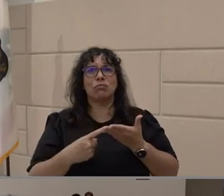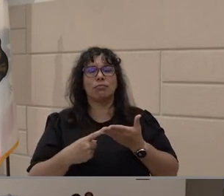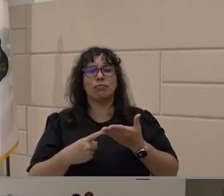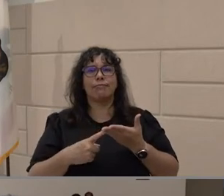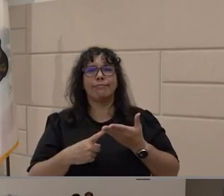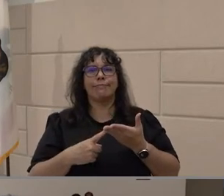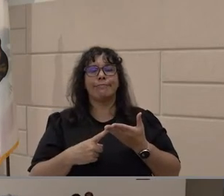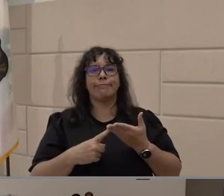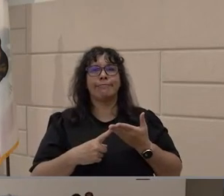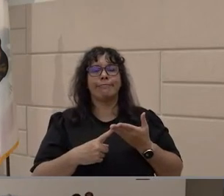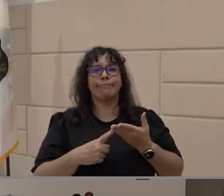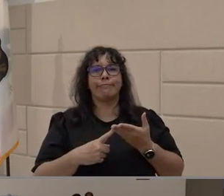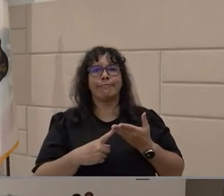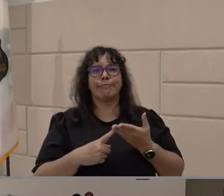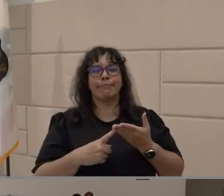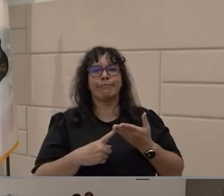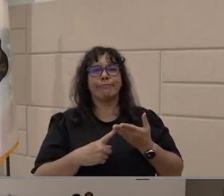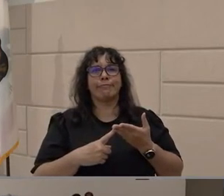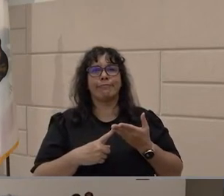ជែក